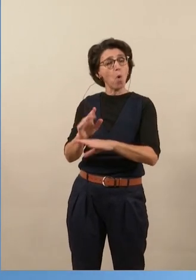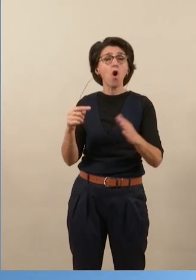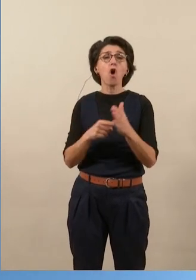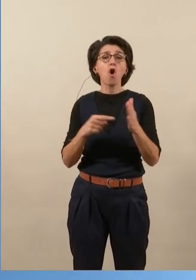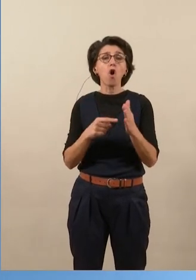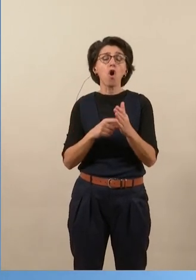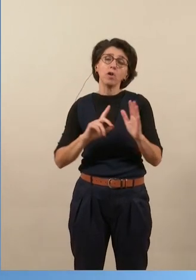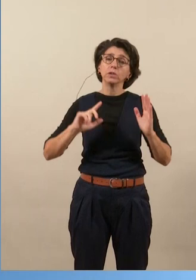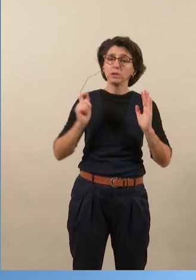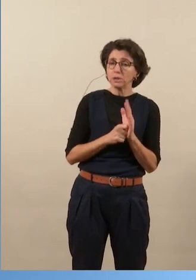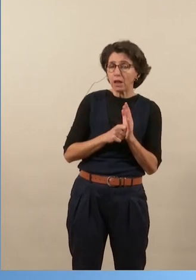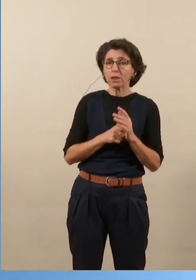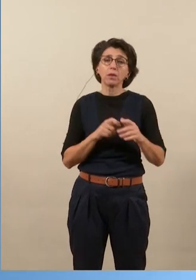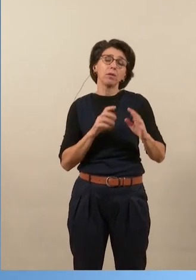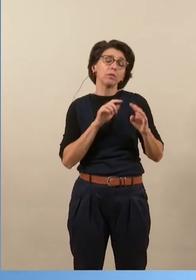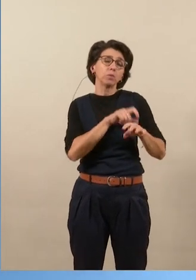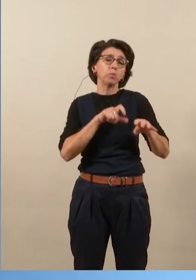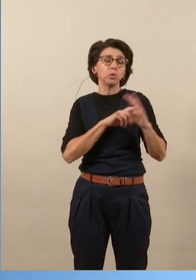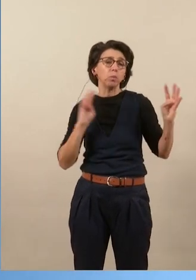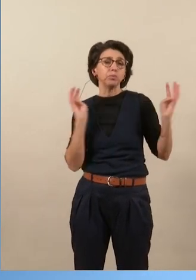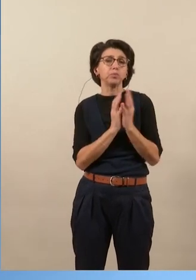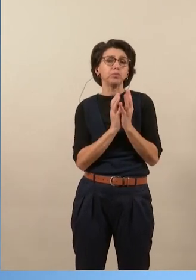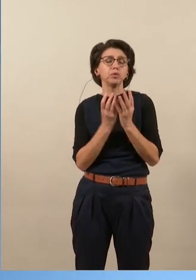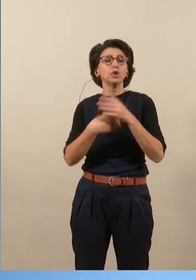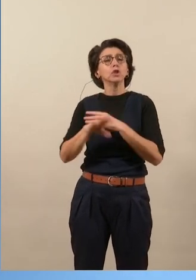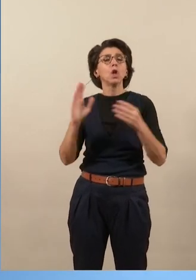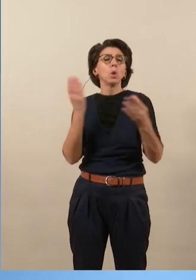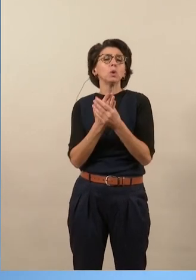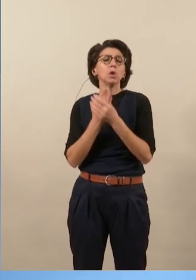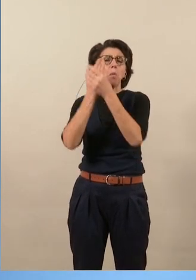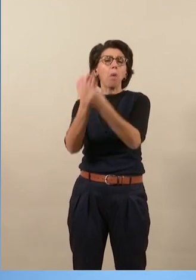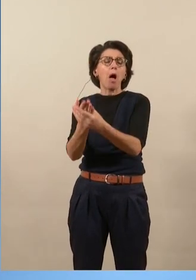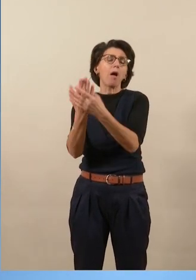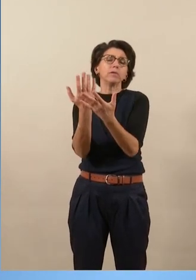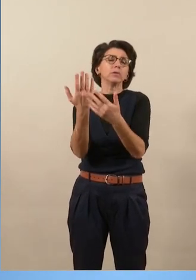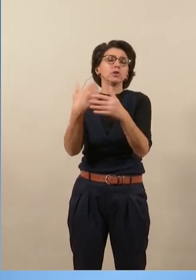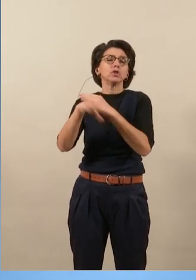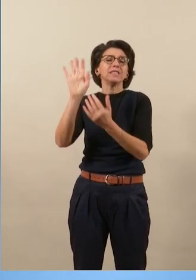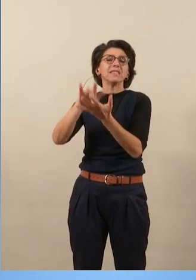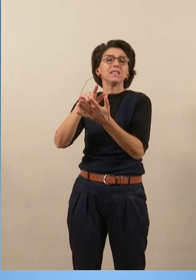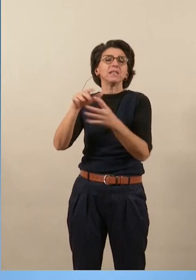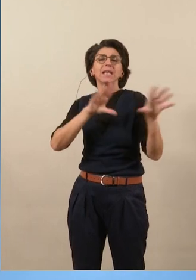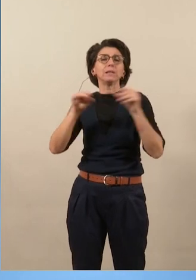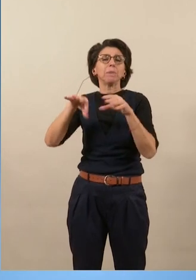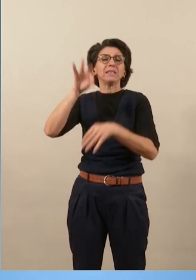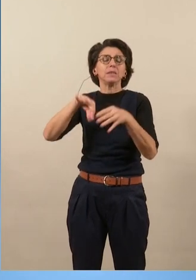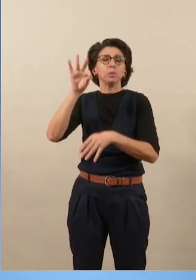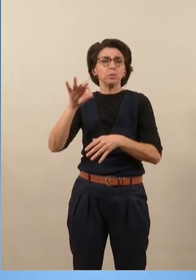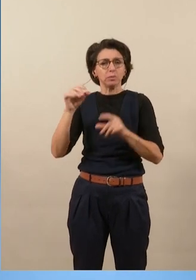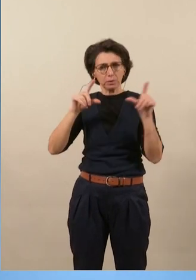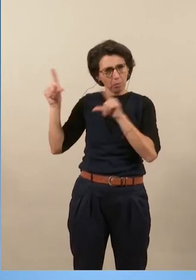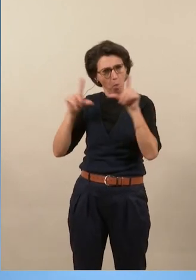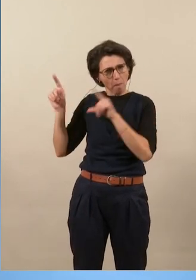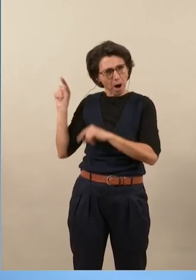et déposé dans le dossier afférant à l'espace élu un diaporama n'est pas une note